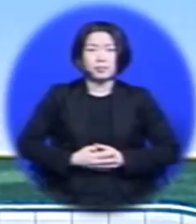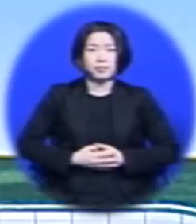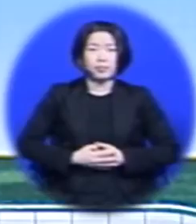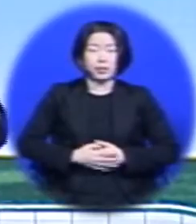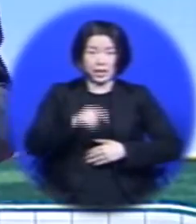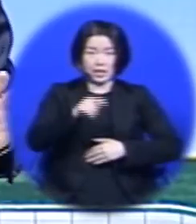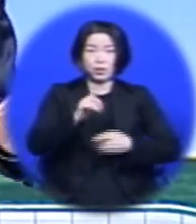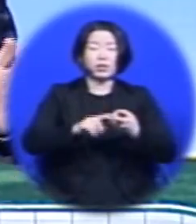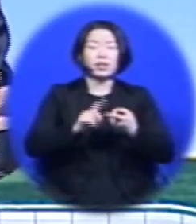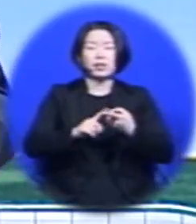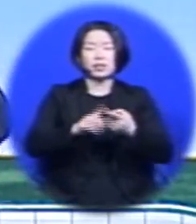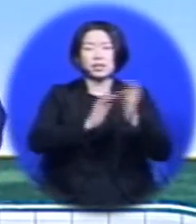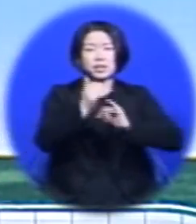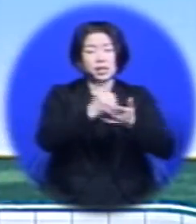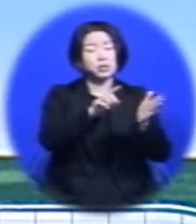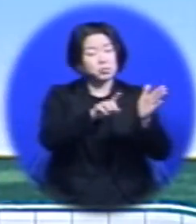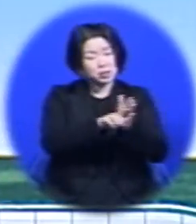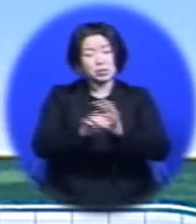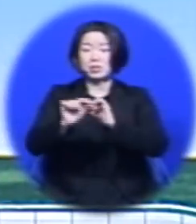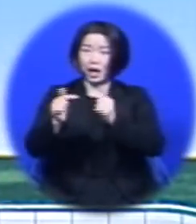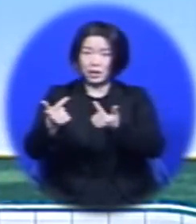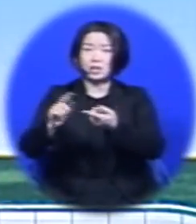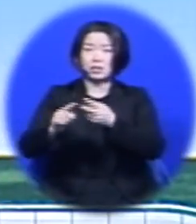이 점은 예수를 믿든지 안 믿든지 똑같습니다